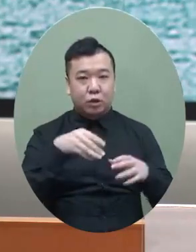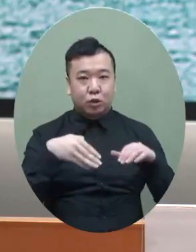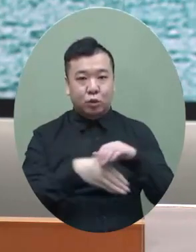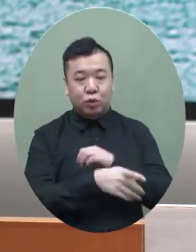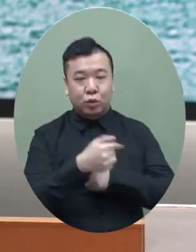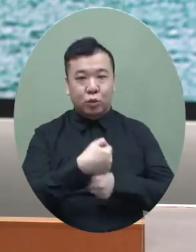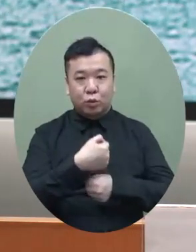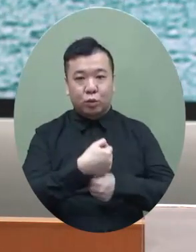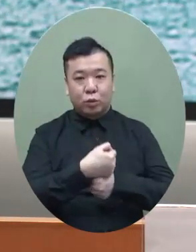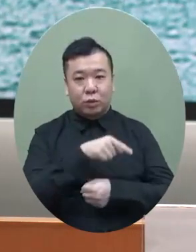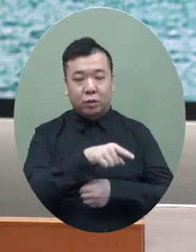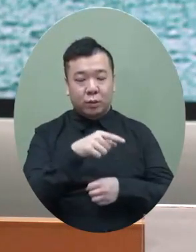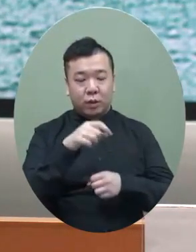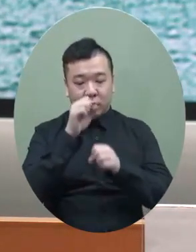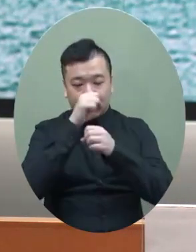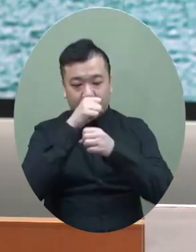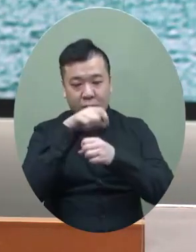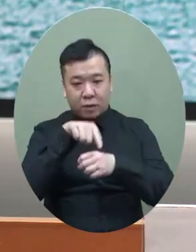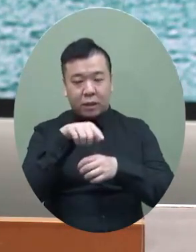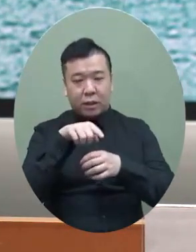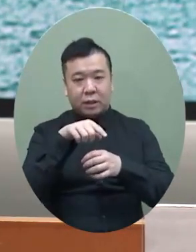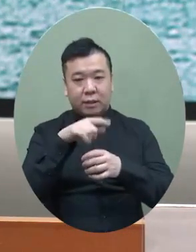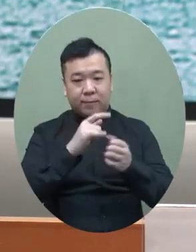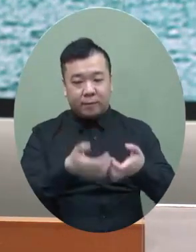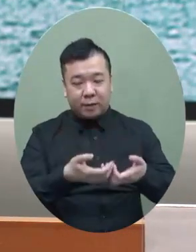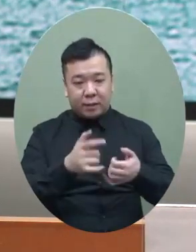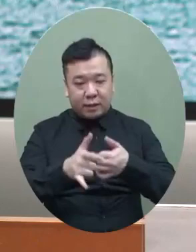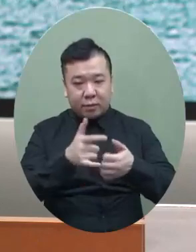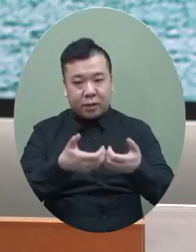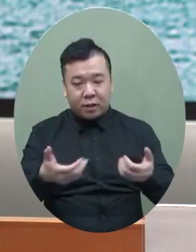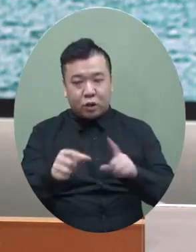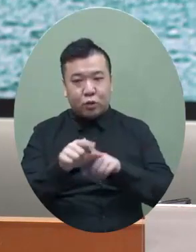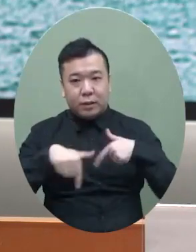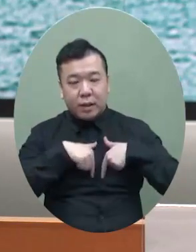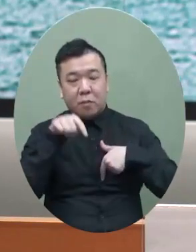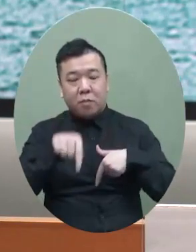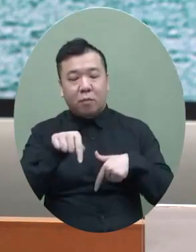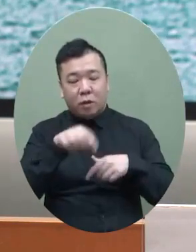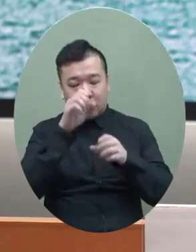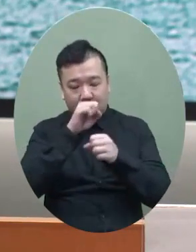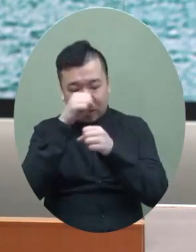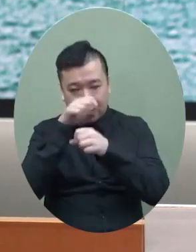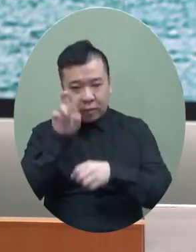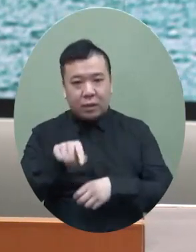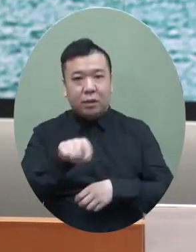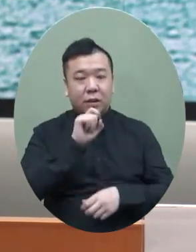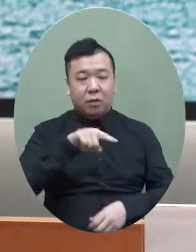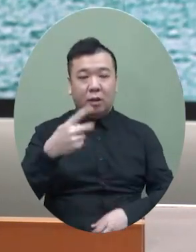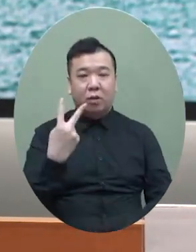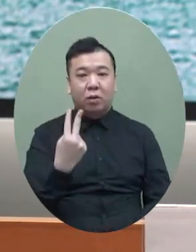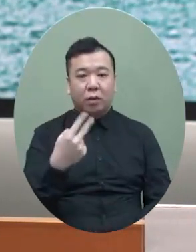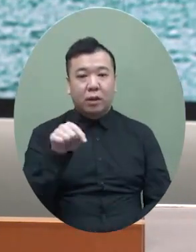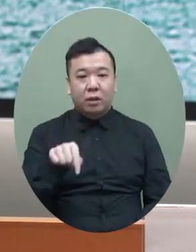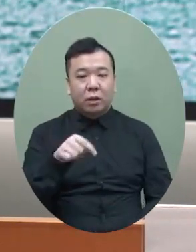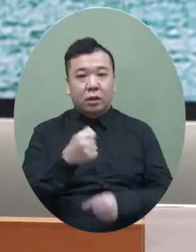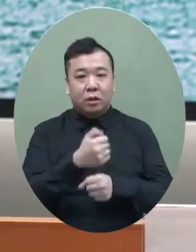係喺檢疫中心確診嘅啦。另外有2位咧就係將軍澳藍田嗰個